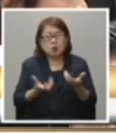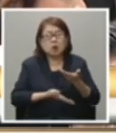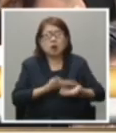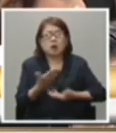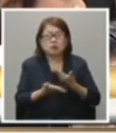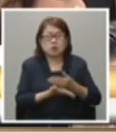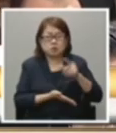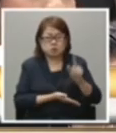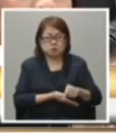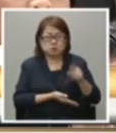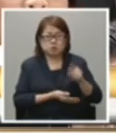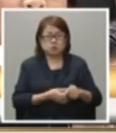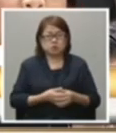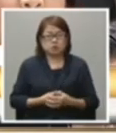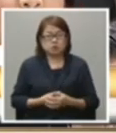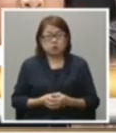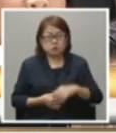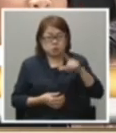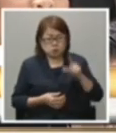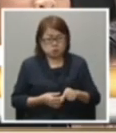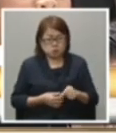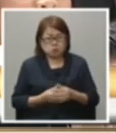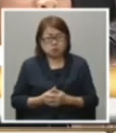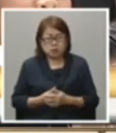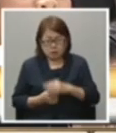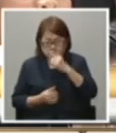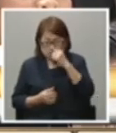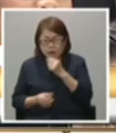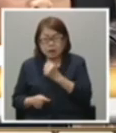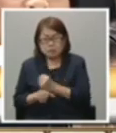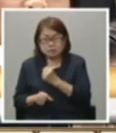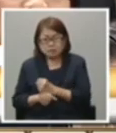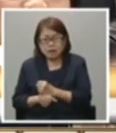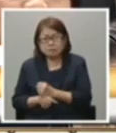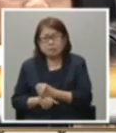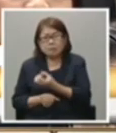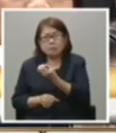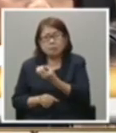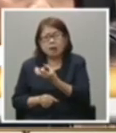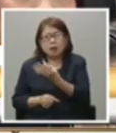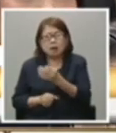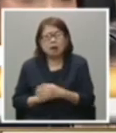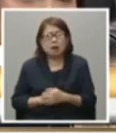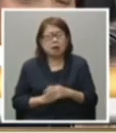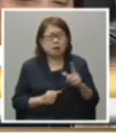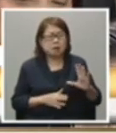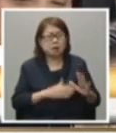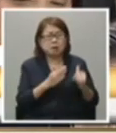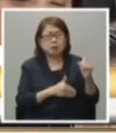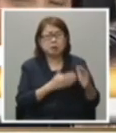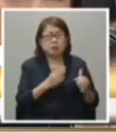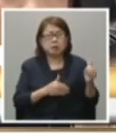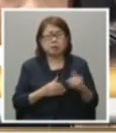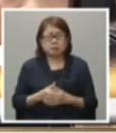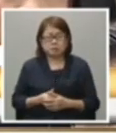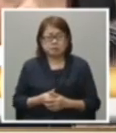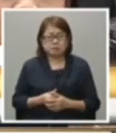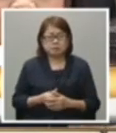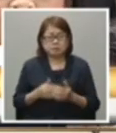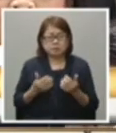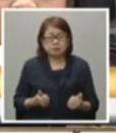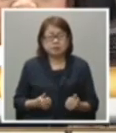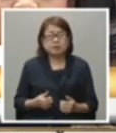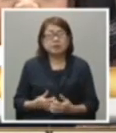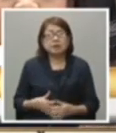าคนขายคนไทยไม่รู้ตั้งกี่เท่าแล้วค่ะตอนนี้